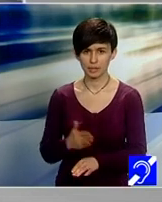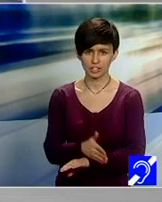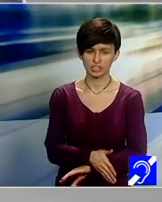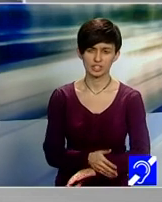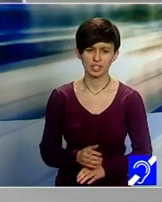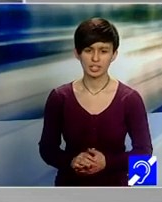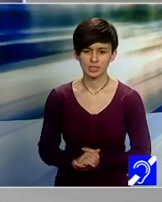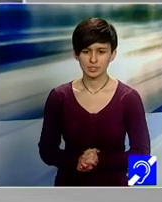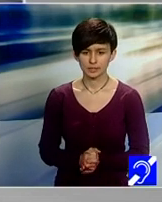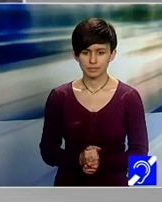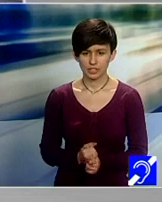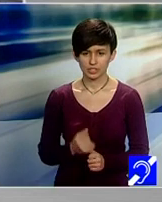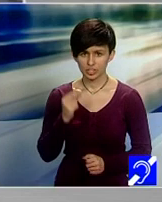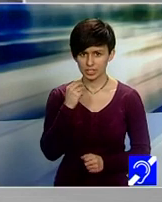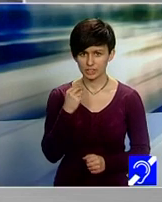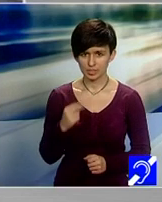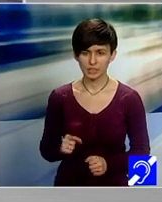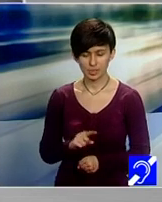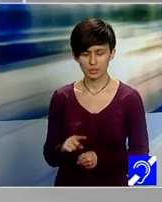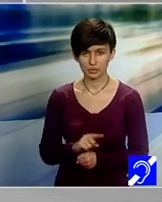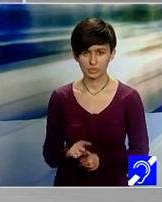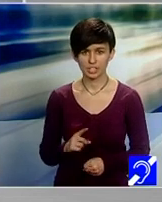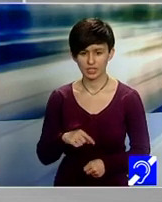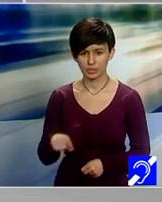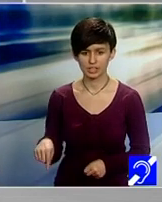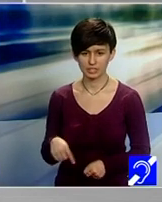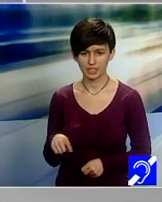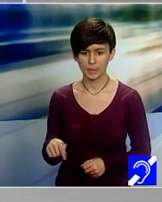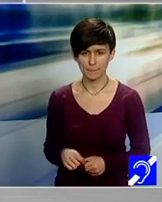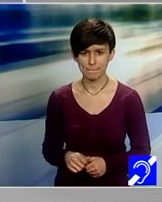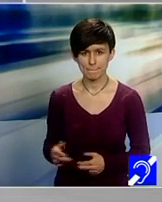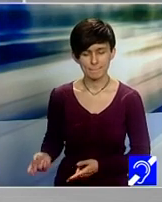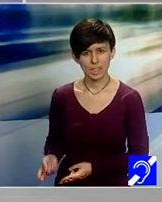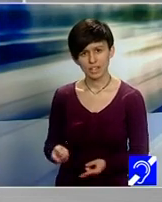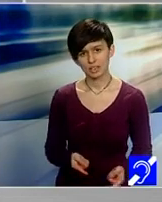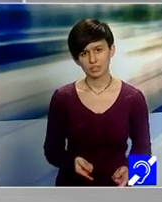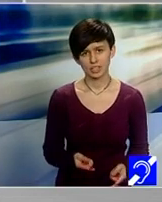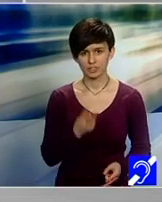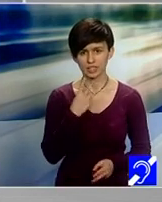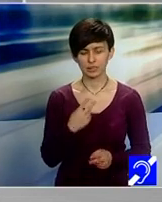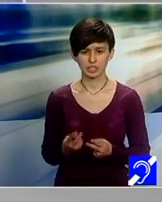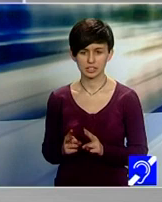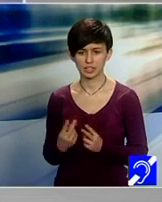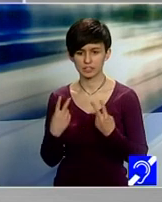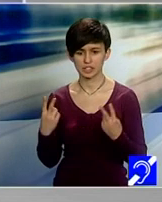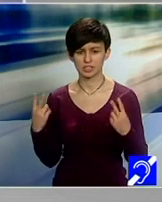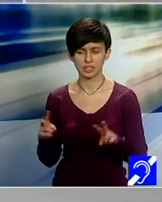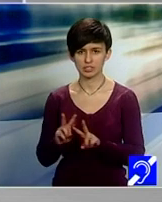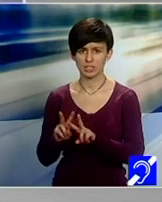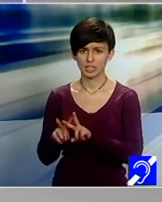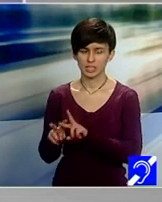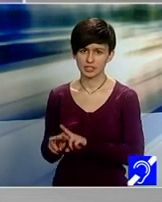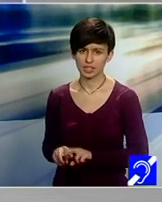Și deocamdată vă invităm pe toți să intrați pe site-ul Ecoruralis, să consultați catalogul nostru